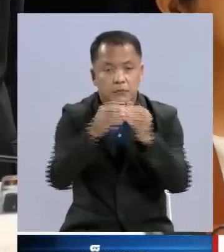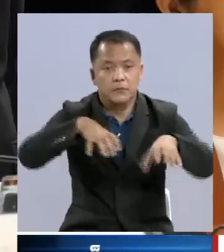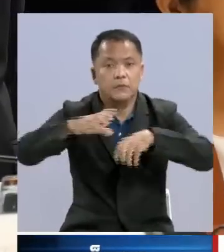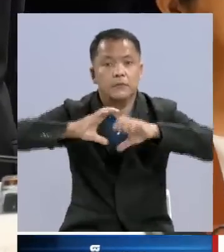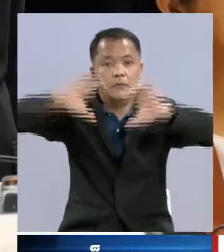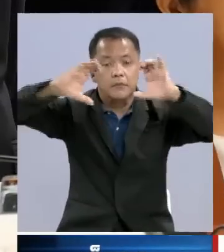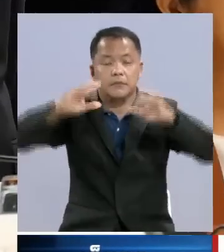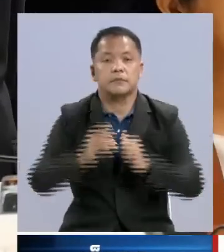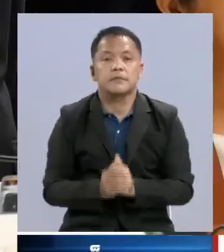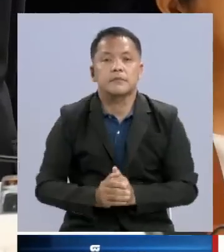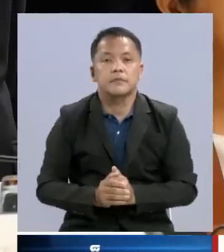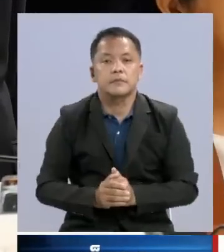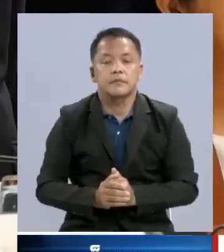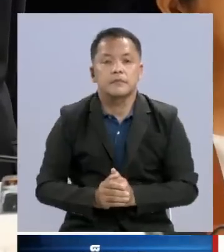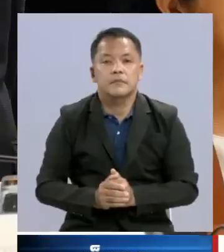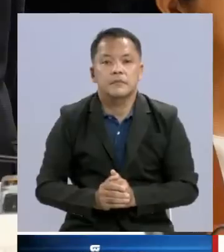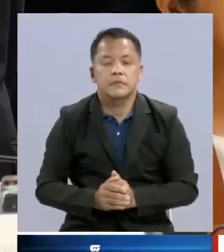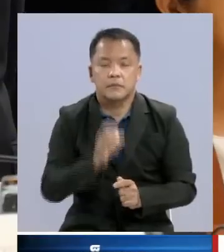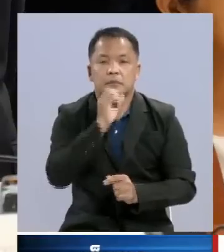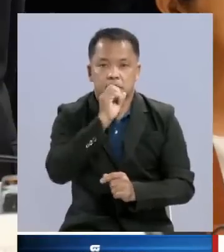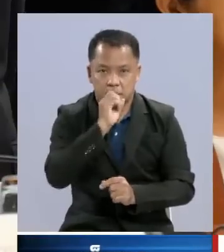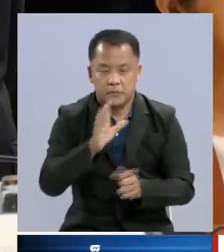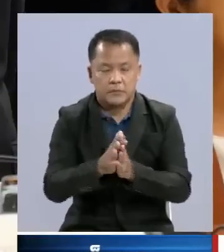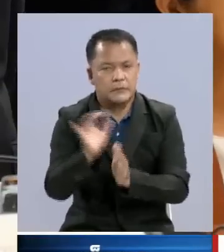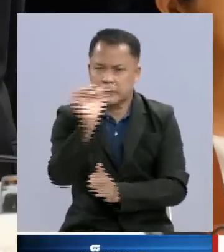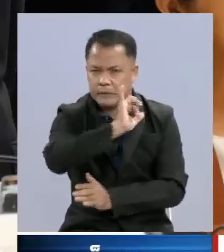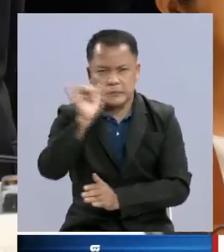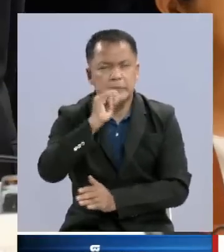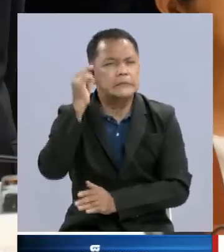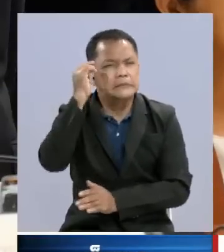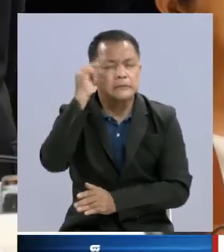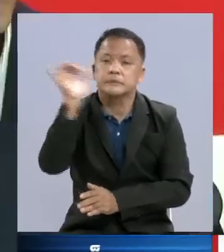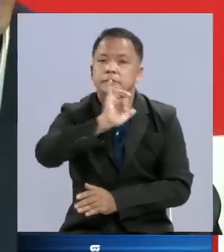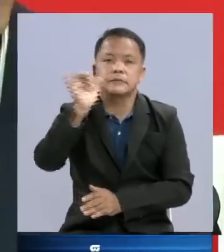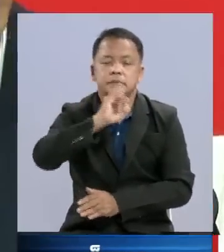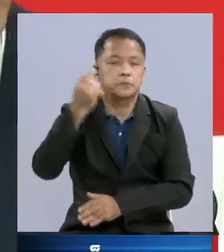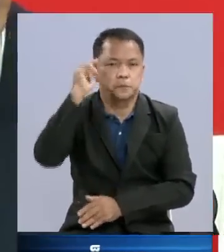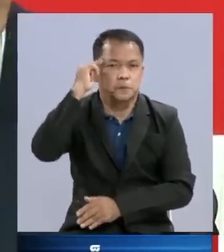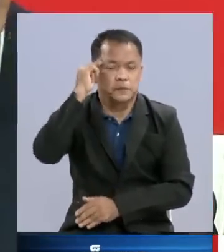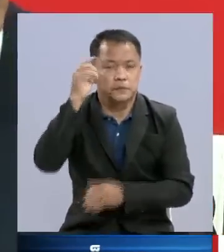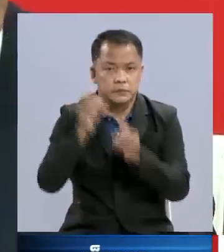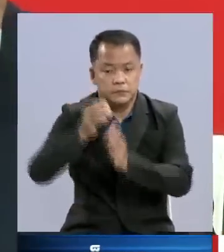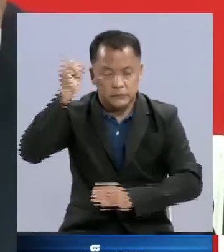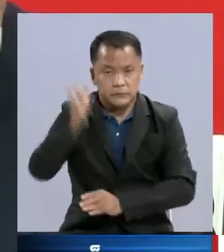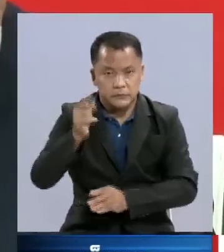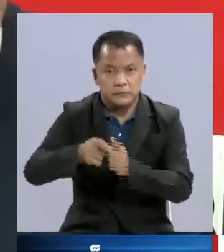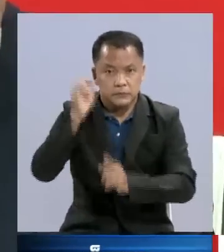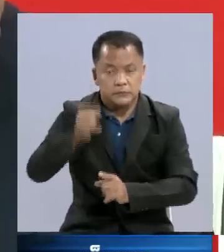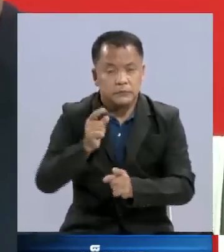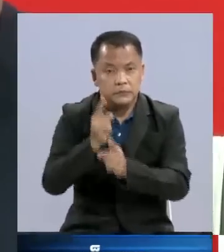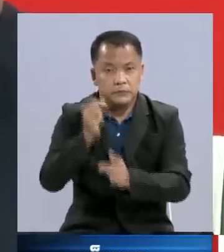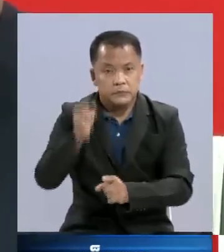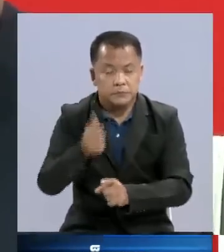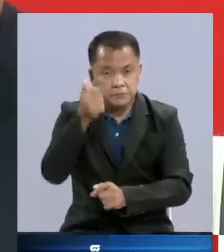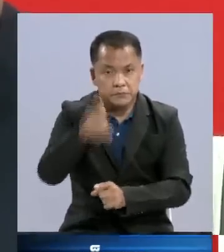ฐบาลคุณภูมิธรรมเนี่ยบอกว่ายังไม่อยากจะไปคาดเดาอะครับไม่รู้ว่าความจริงมันจะเป็นแบบนั้นหรือเ